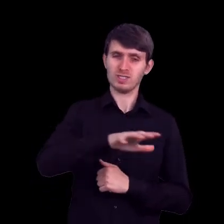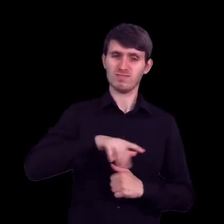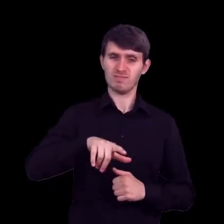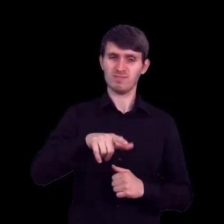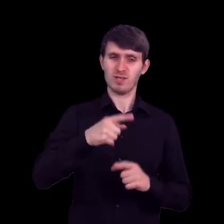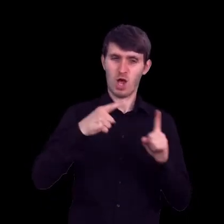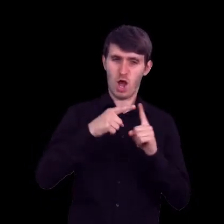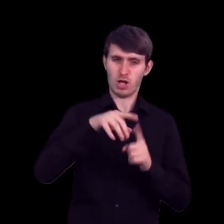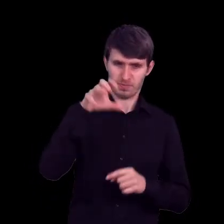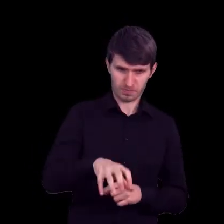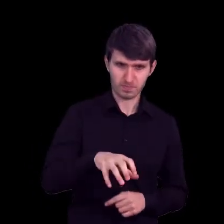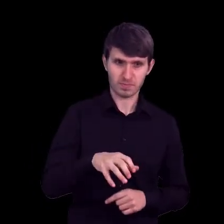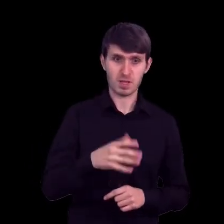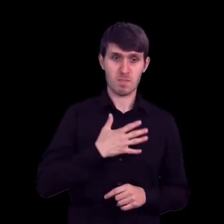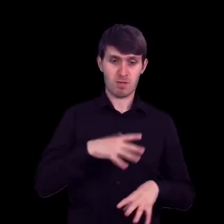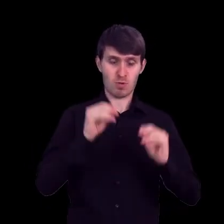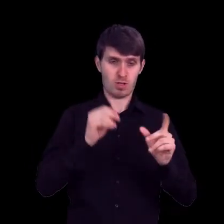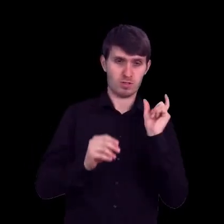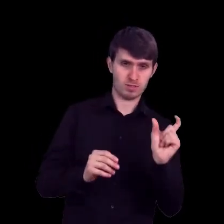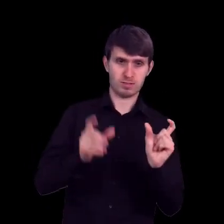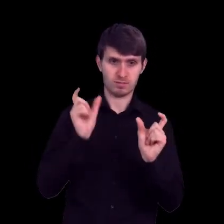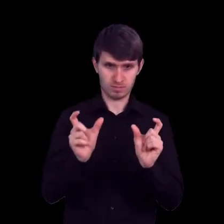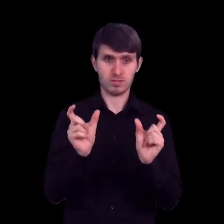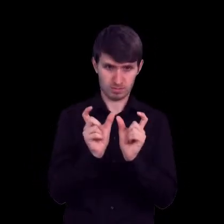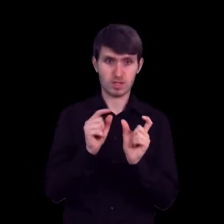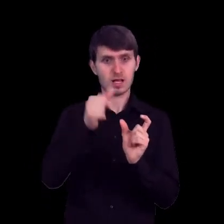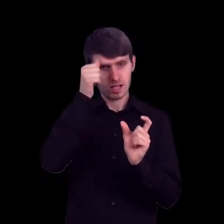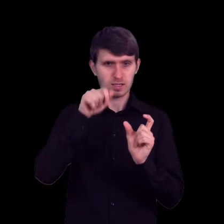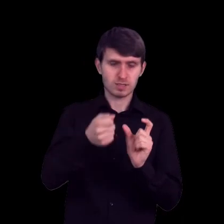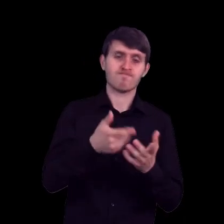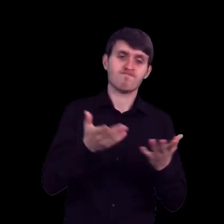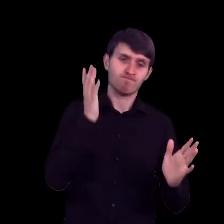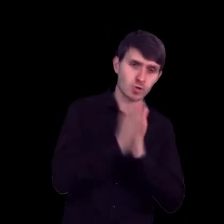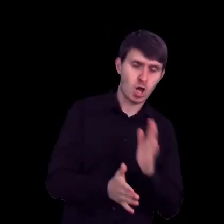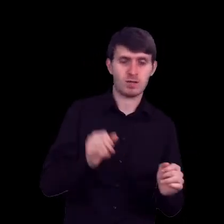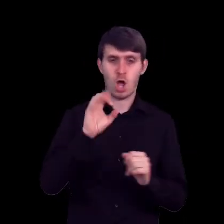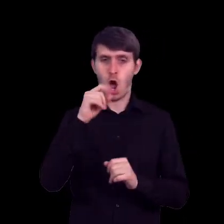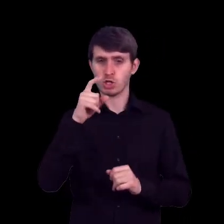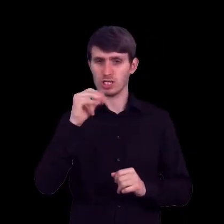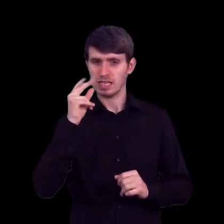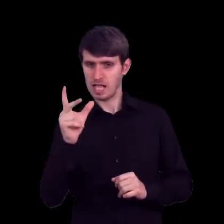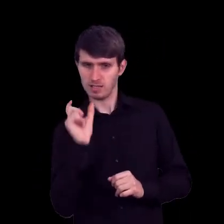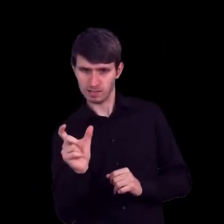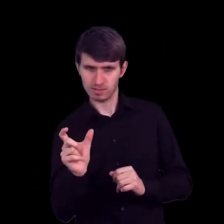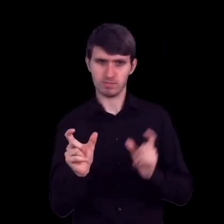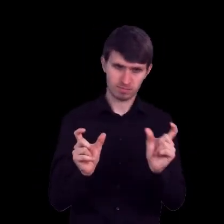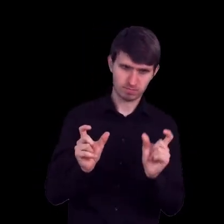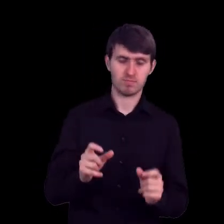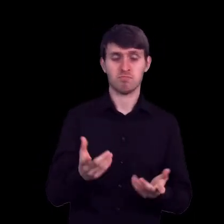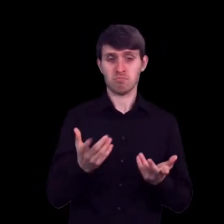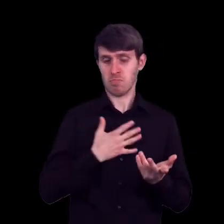półprostych o wspólnym początku, to w praktyce zwykle miewamy do czynienia z kątami tworzonymi przez proste lub odcinki.